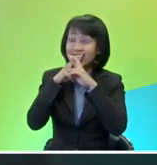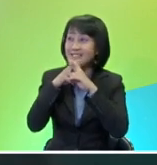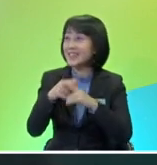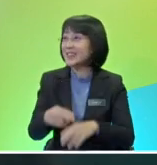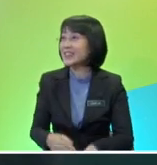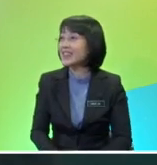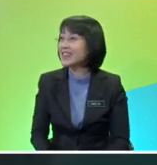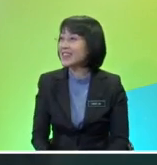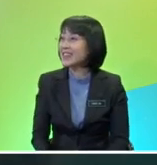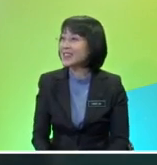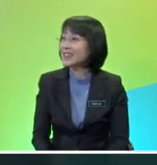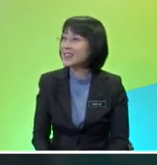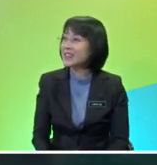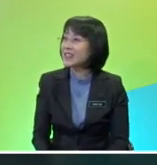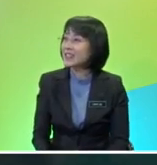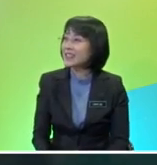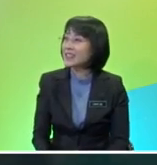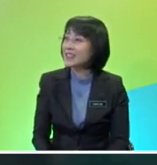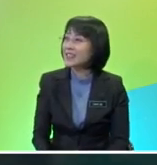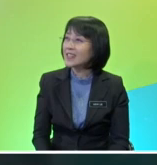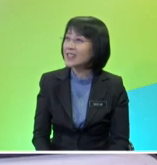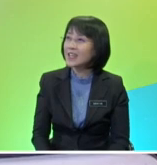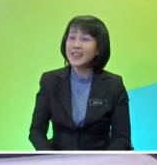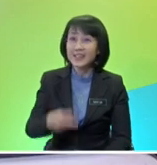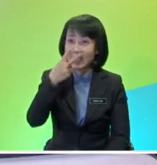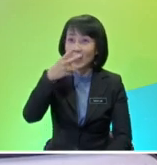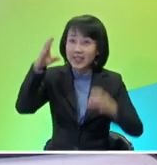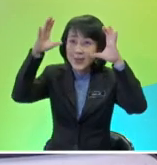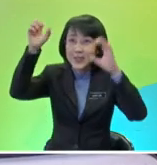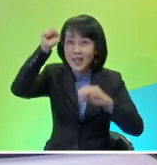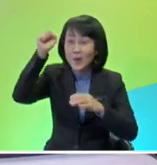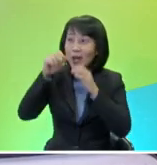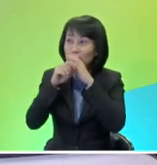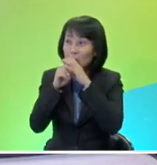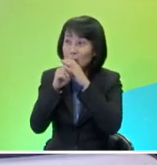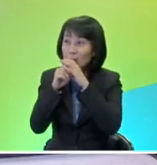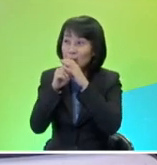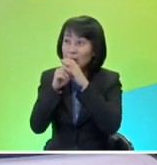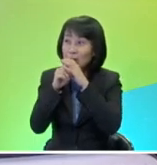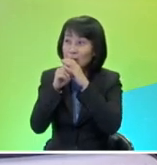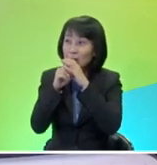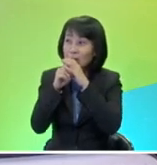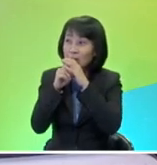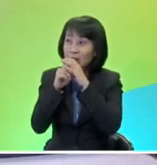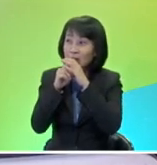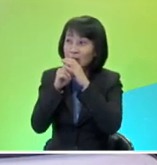bukan nak tiup. Okey. Okay. Cuba tengok di sini bila saya tiup. Okey. Cuba perhatikan botol ni. Okey.